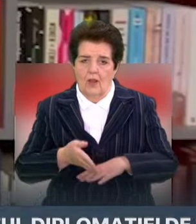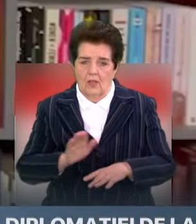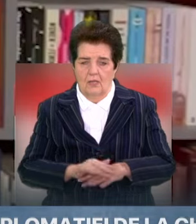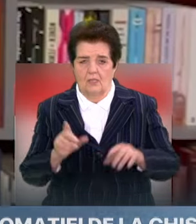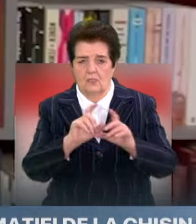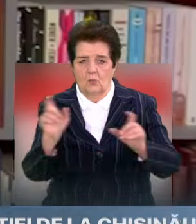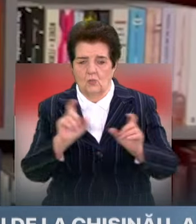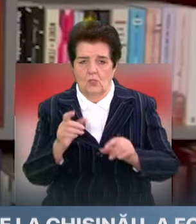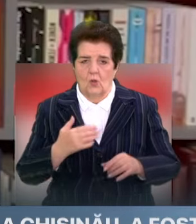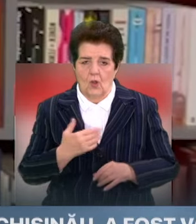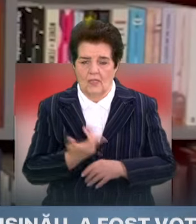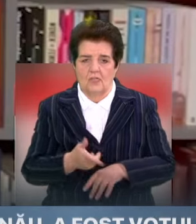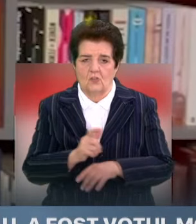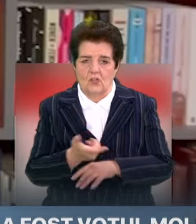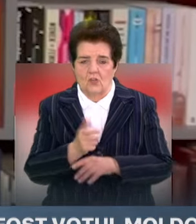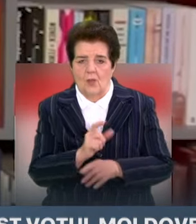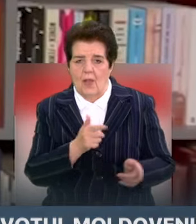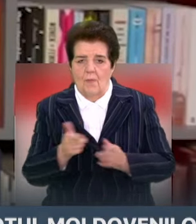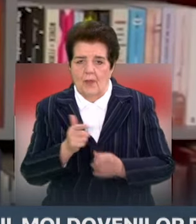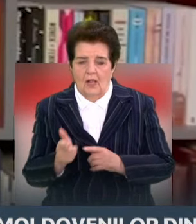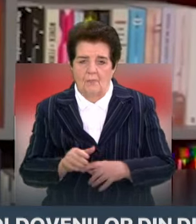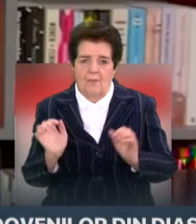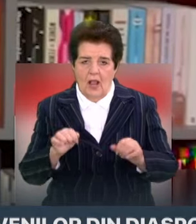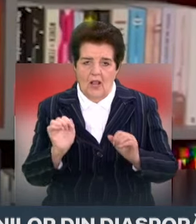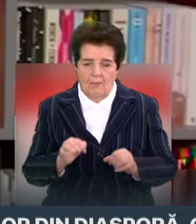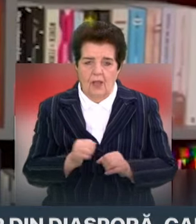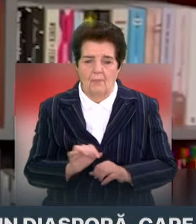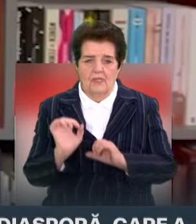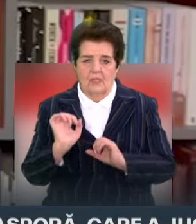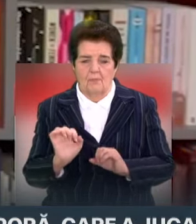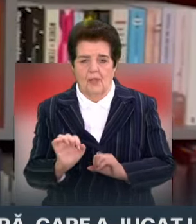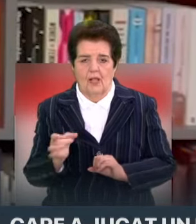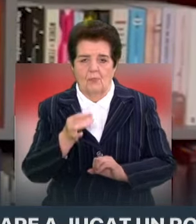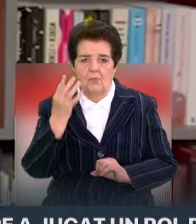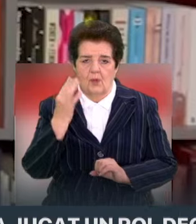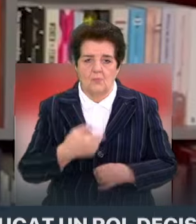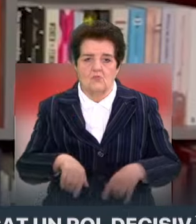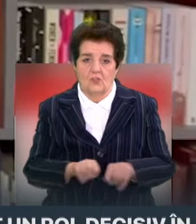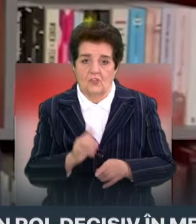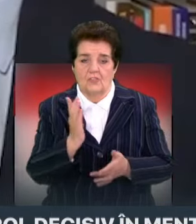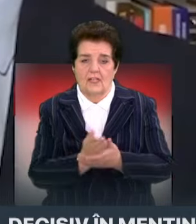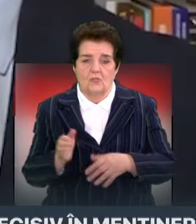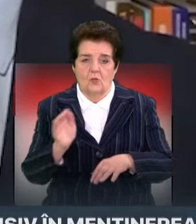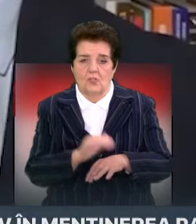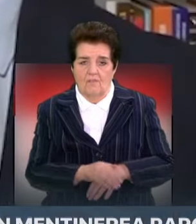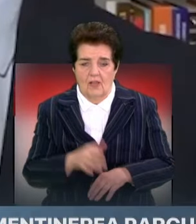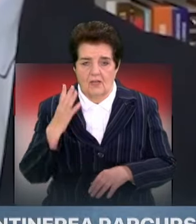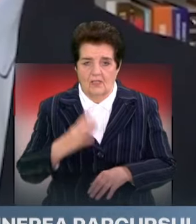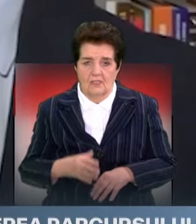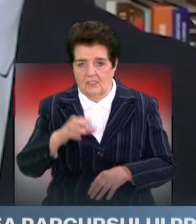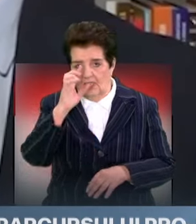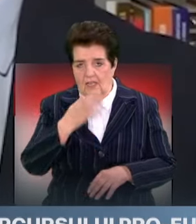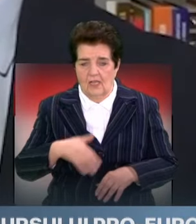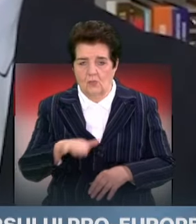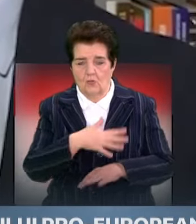instituțiile noastre sunt din ce în ce mai pregătite, mai capabile să apere Republica Moldova. Și aceasta este o dovadă a rezistenței țării noastre și